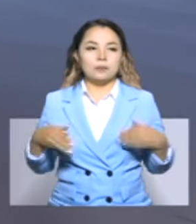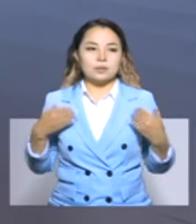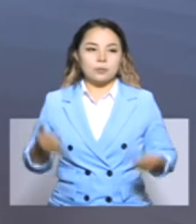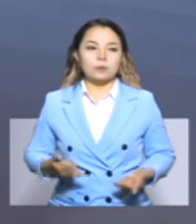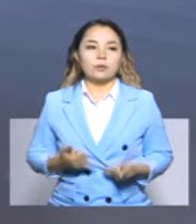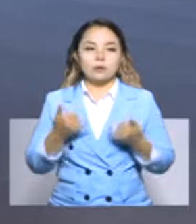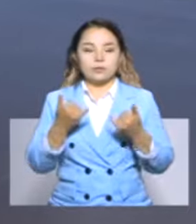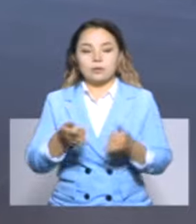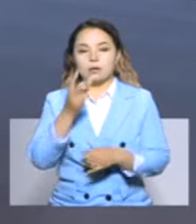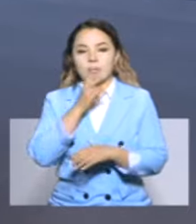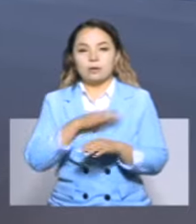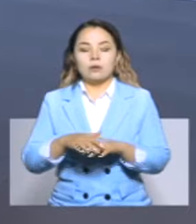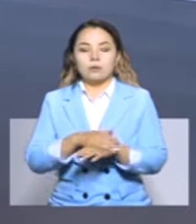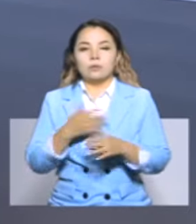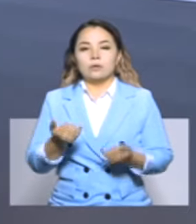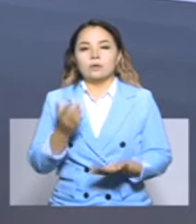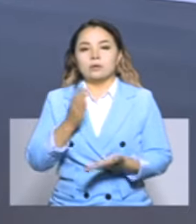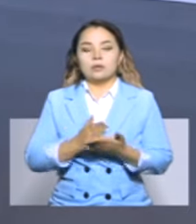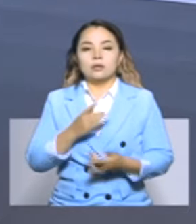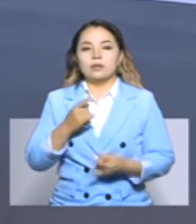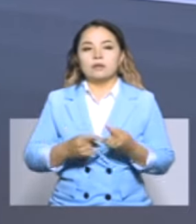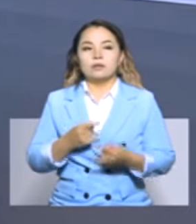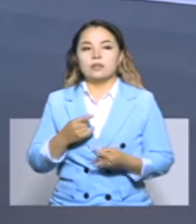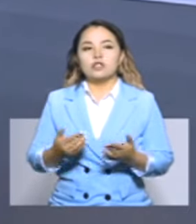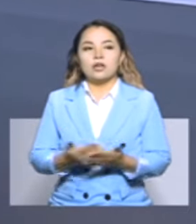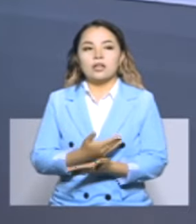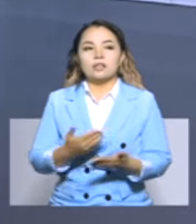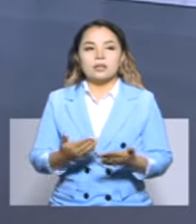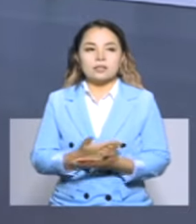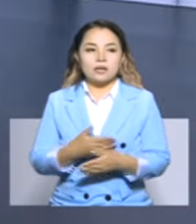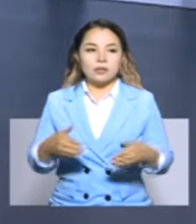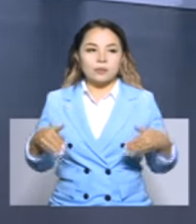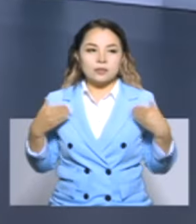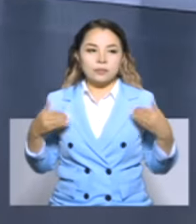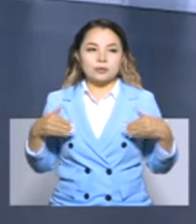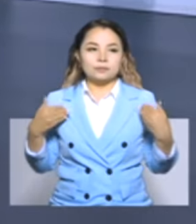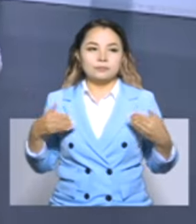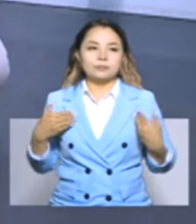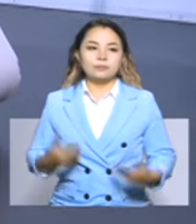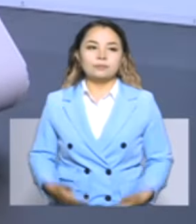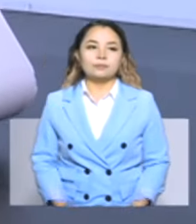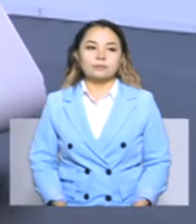Амансыздар ма, тікелей эфирде ақпарат сіздермен бірге. Мен Альбина Әшім және сурдо аудармашы Шырын Жанғабыл.